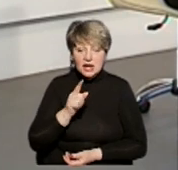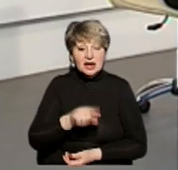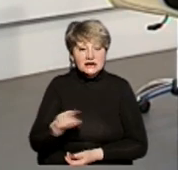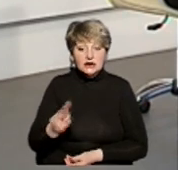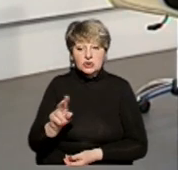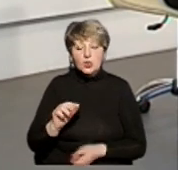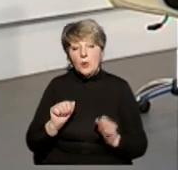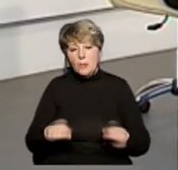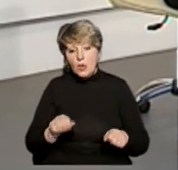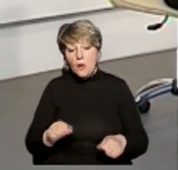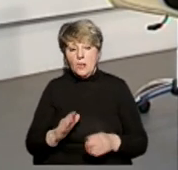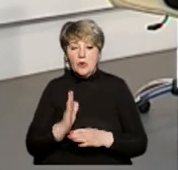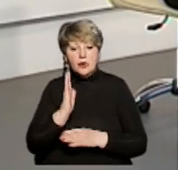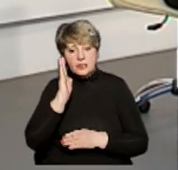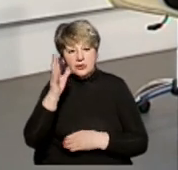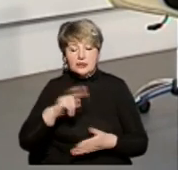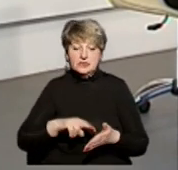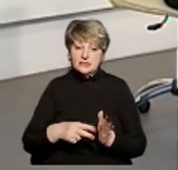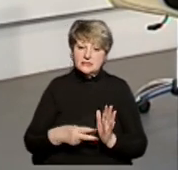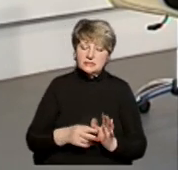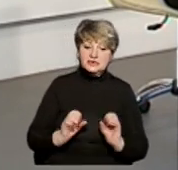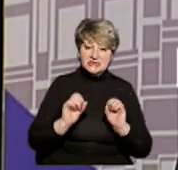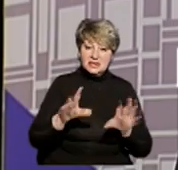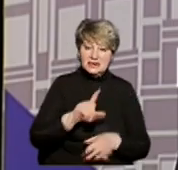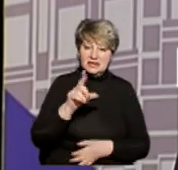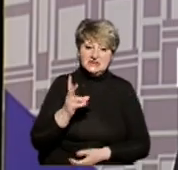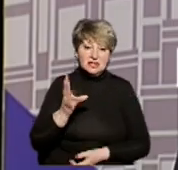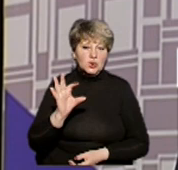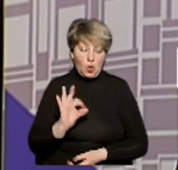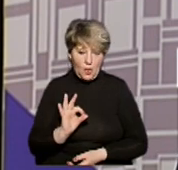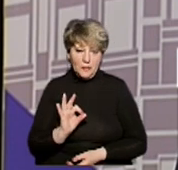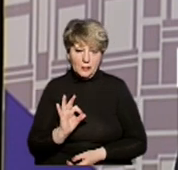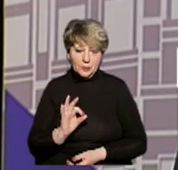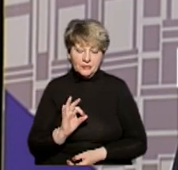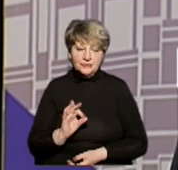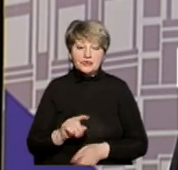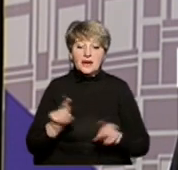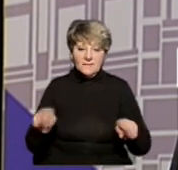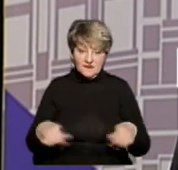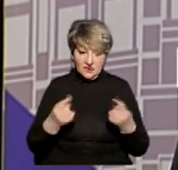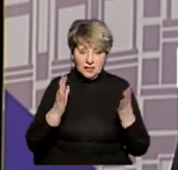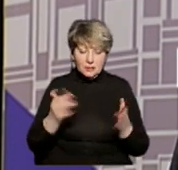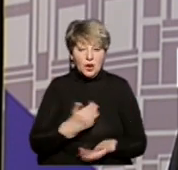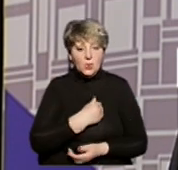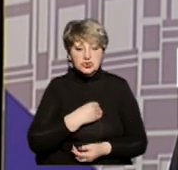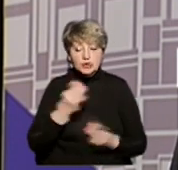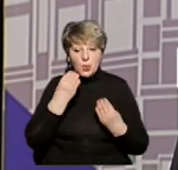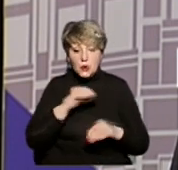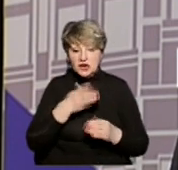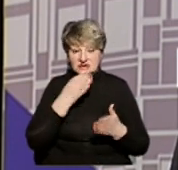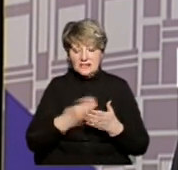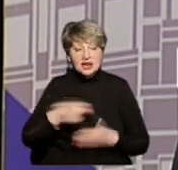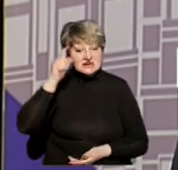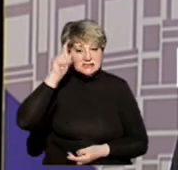можливо, в майбутньому десь планують здавати ЗНО, в цьому році, звісно, його не буде, але на наступних роках воно відновиться і хочуть покращити знання. В